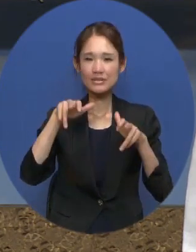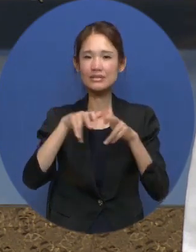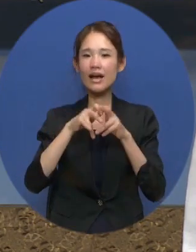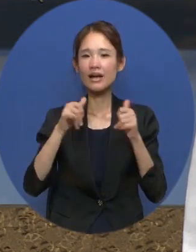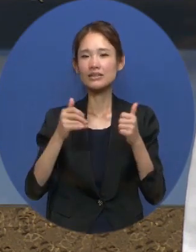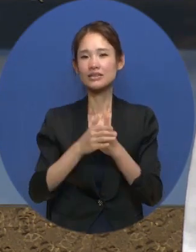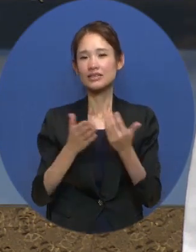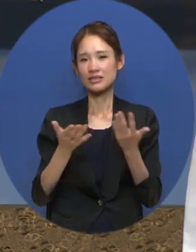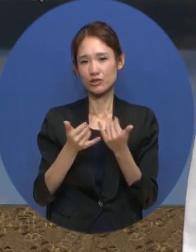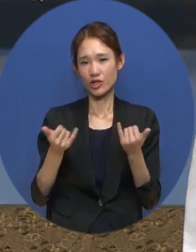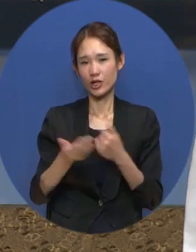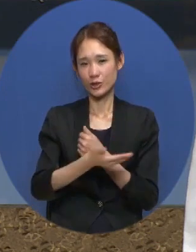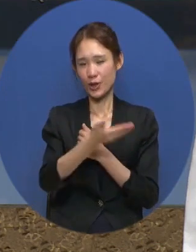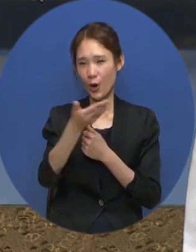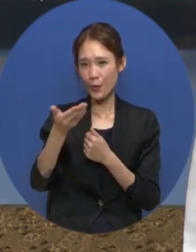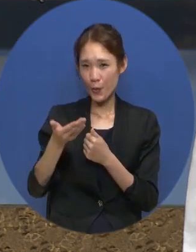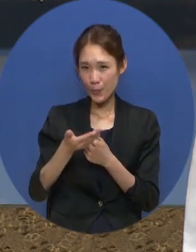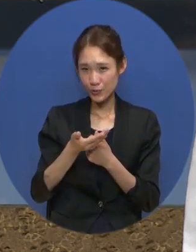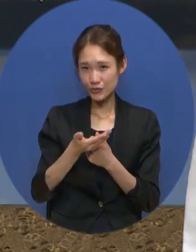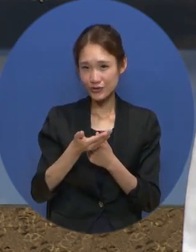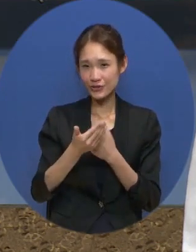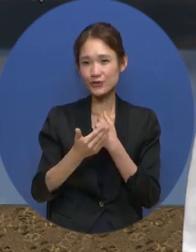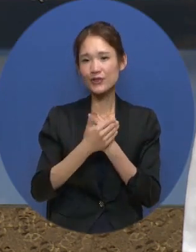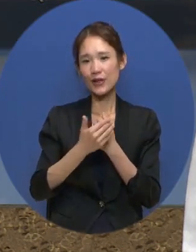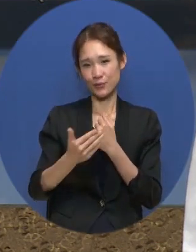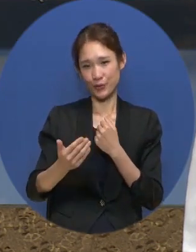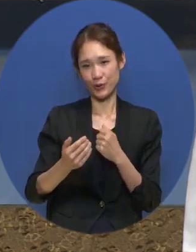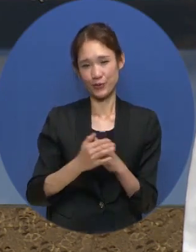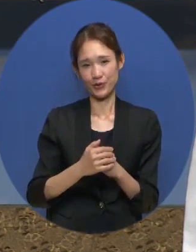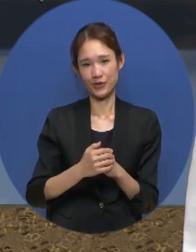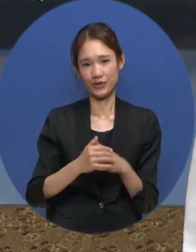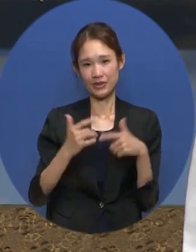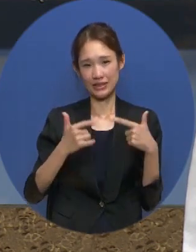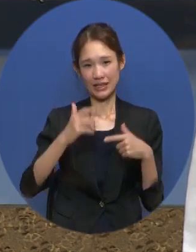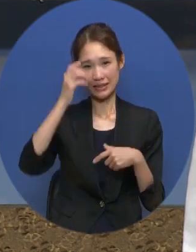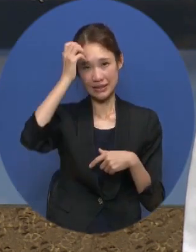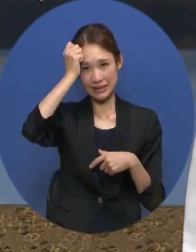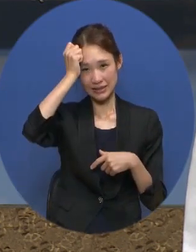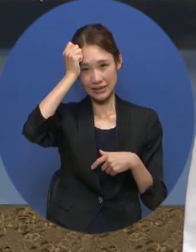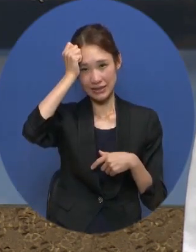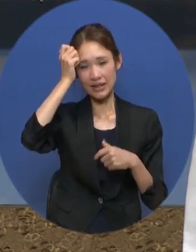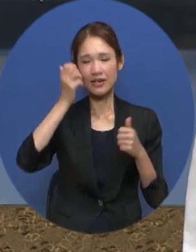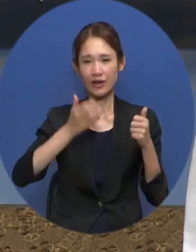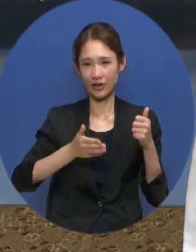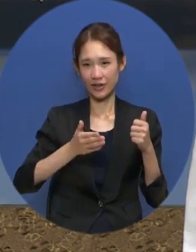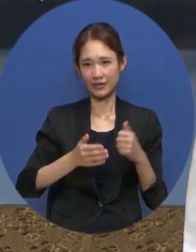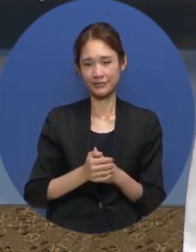장애인 그 여러분들 때문입니다. 예. 뭐 늘 그거 잊지 않고 있고요.